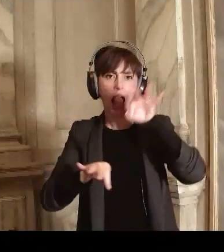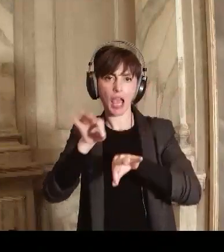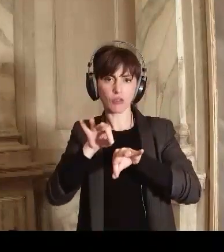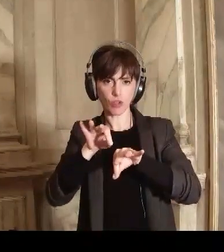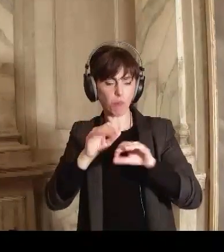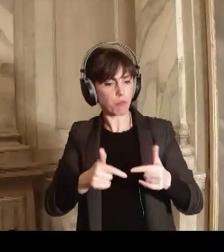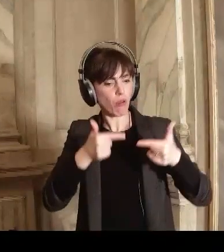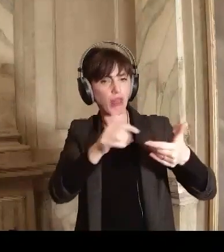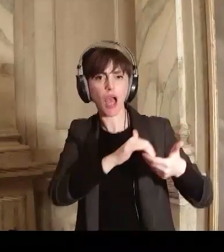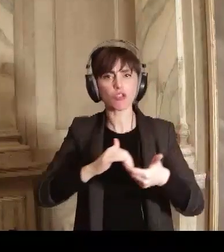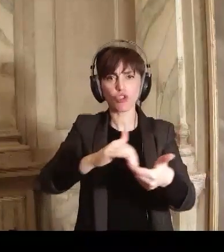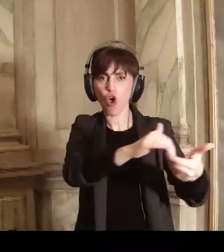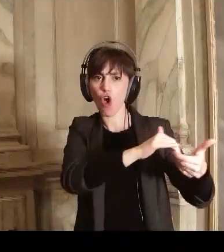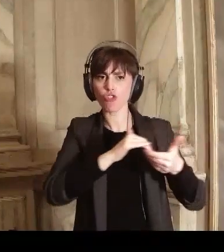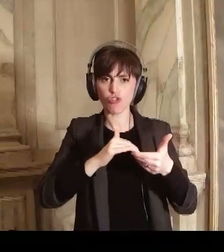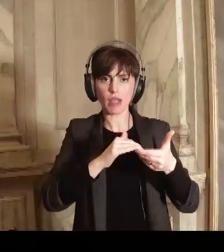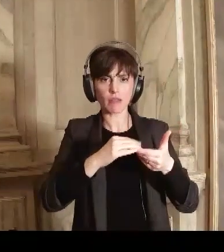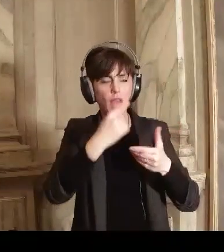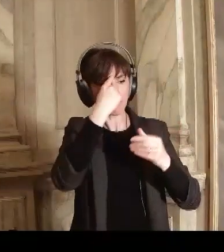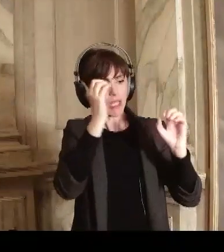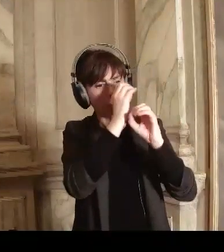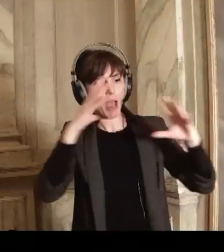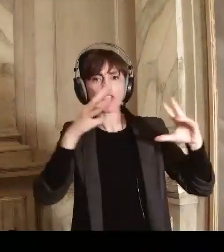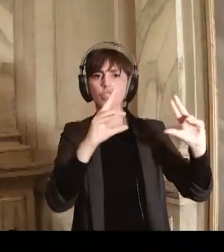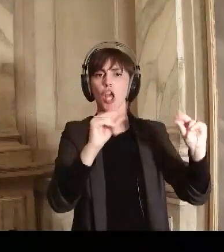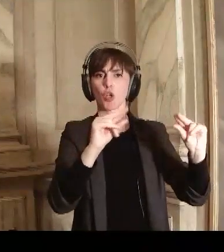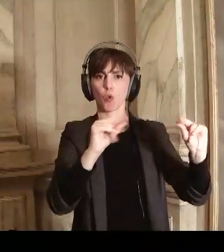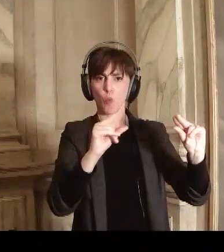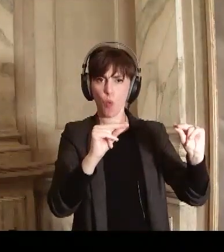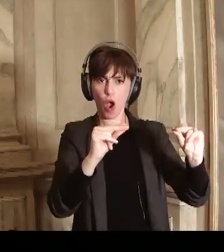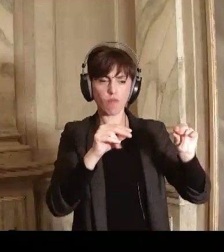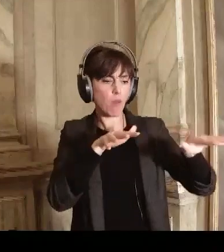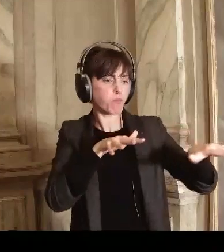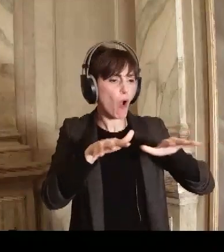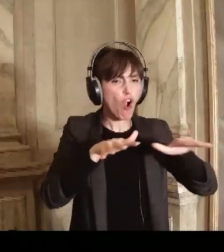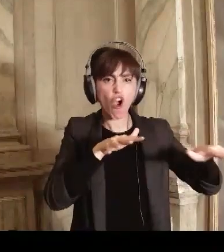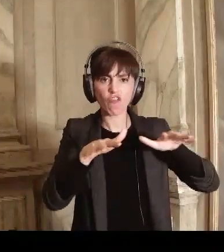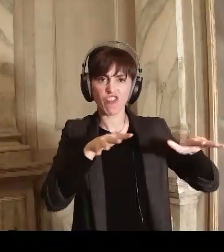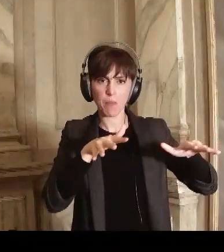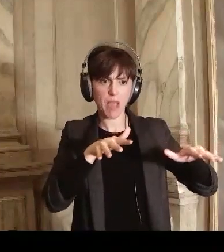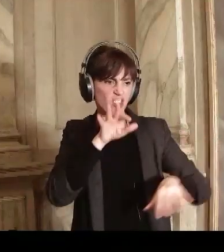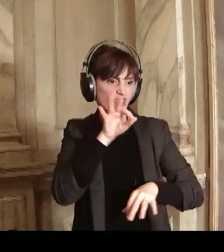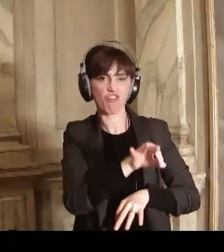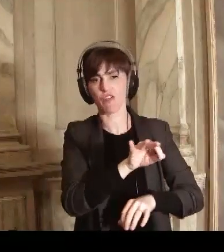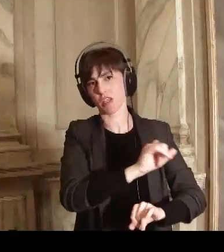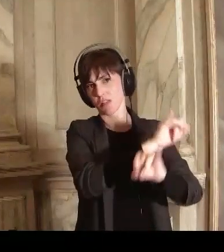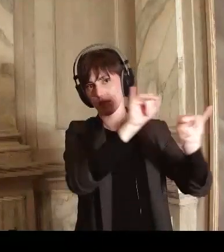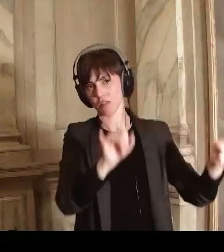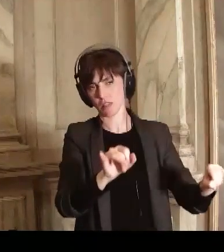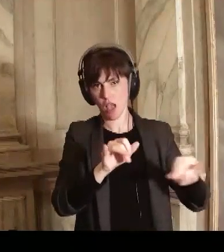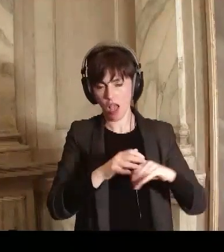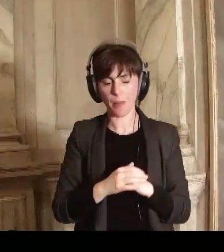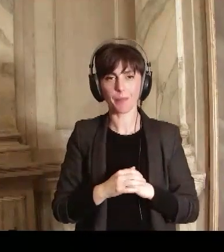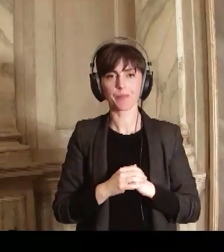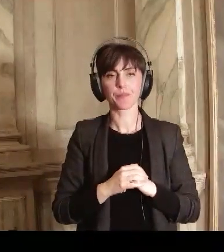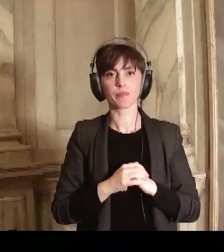pietrificata nell'osservazione della propria immagine e nel plauso altrui. Alla luce di tali riverberi metaforici